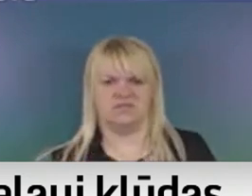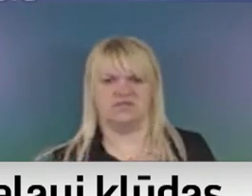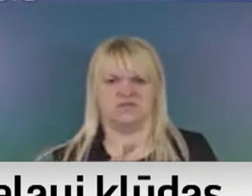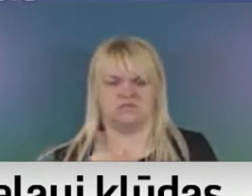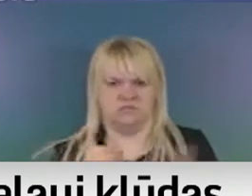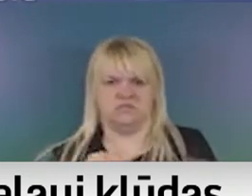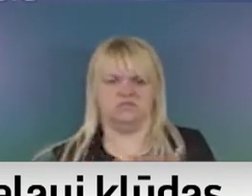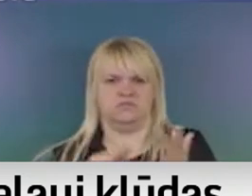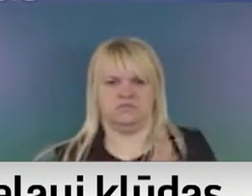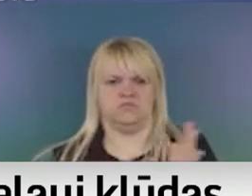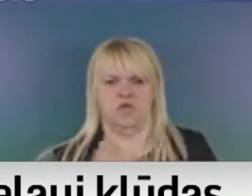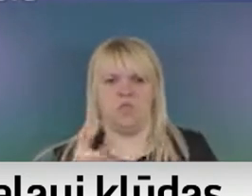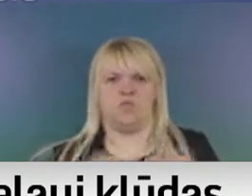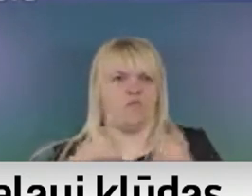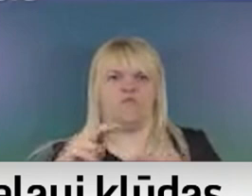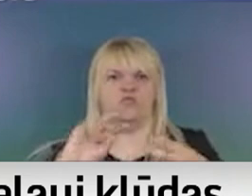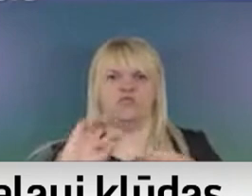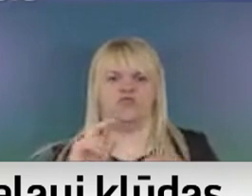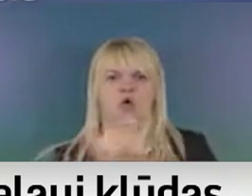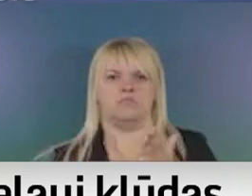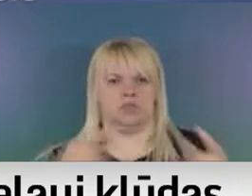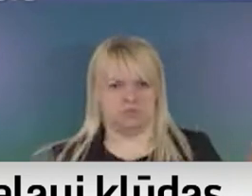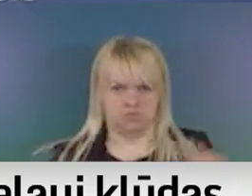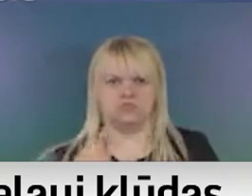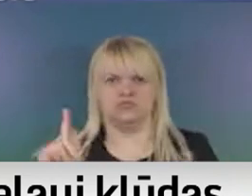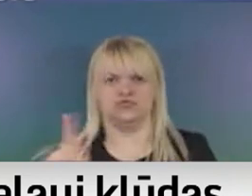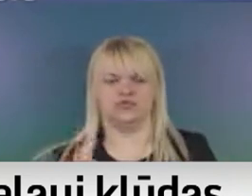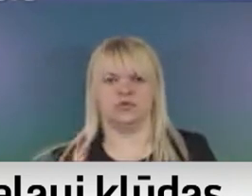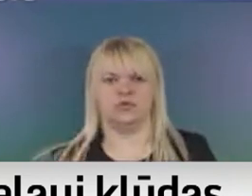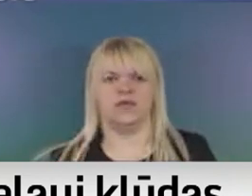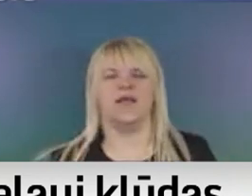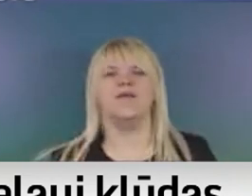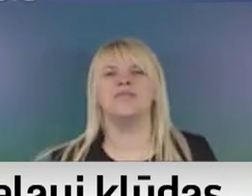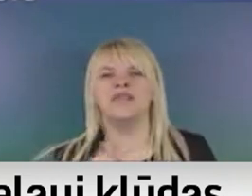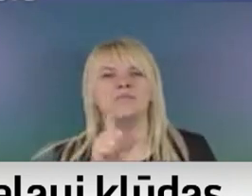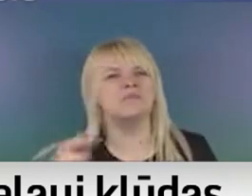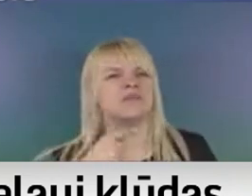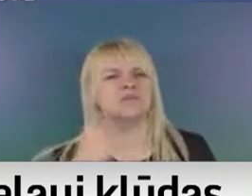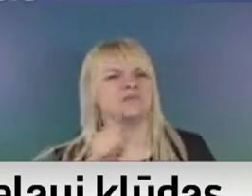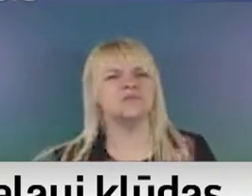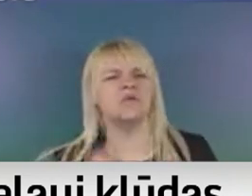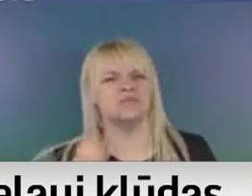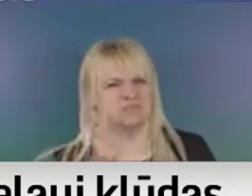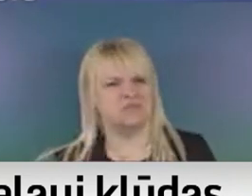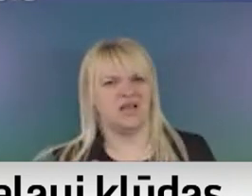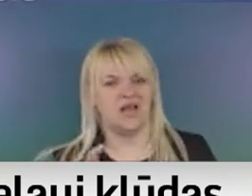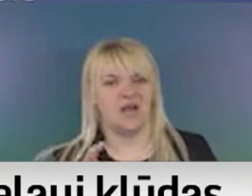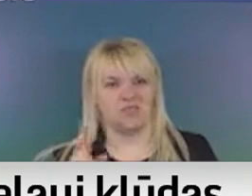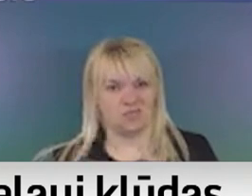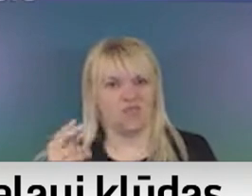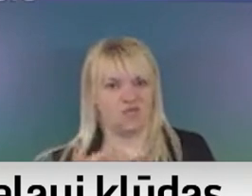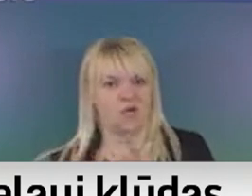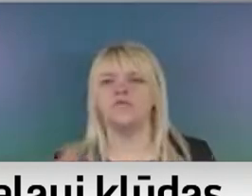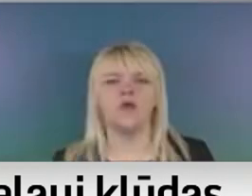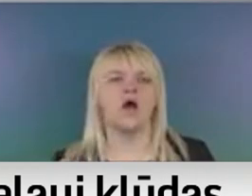priekšrakstiem, pēc būvnormatīviem, viss tā kā atbilst. Bet nu, šajā brīdī man gribas uzdot jautājumu, vai mēs taisām priekš būvnormatīviem vai